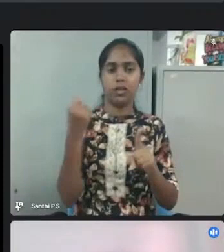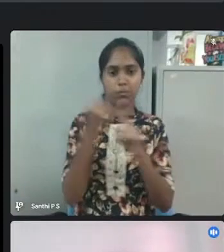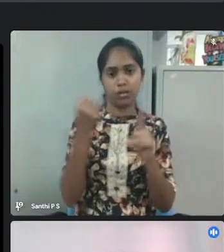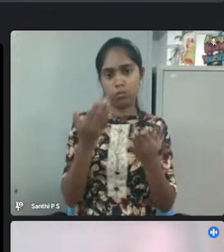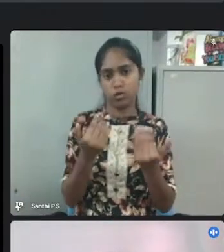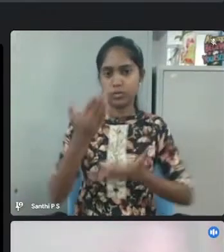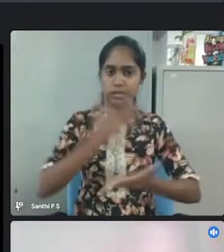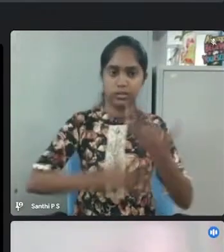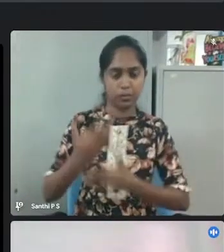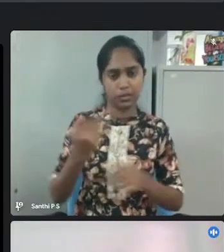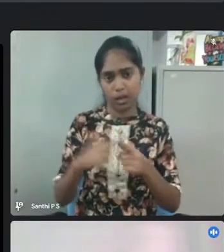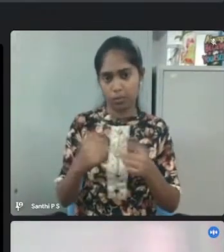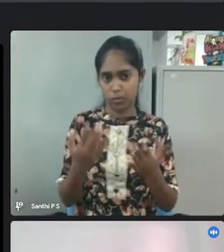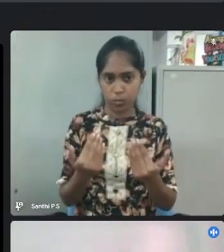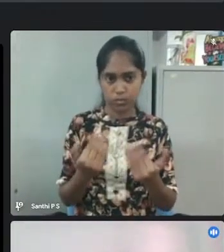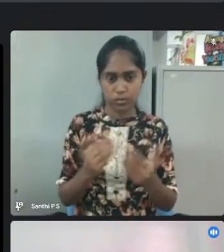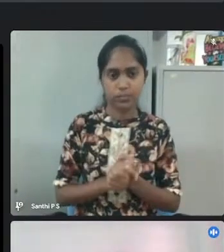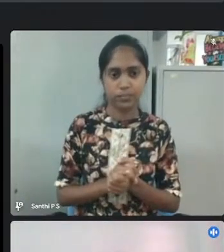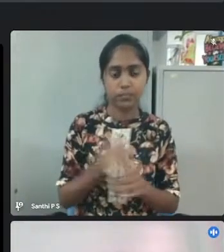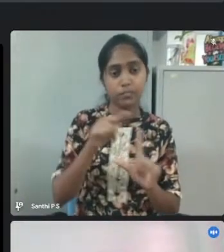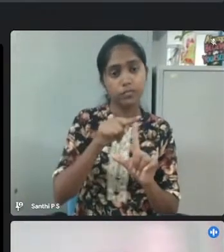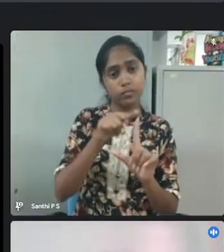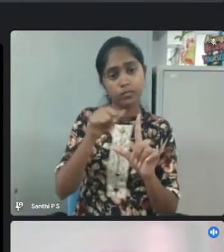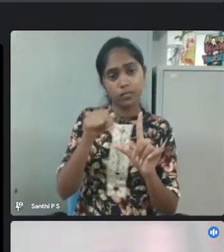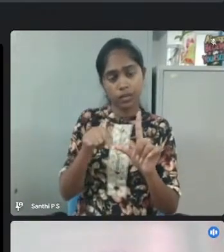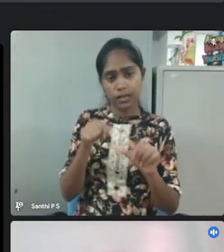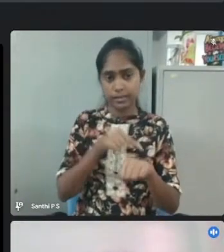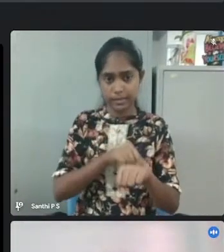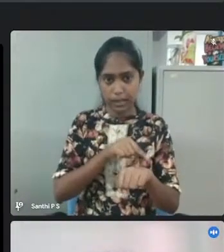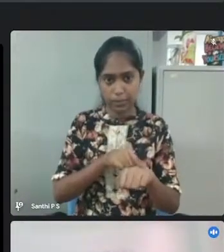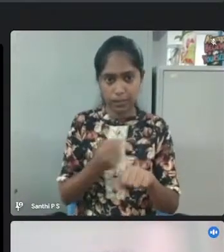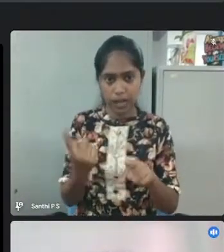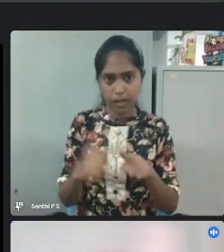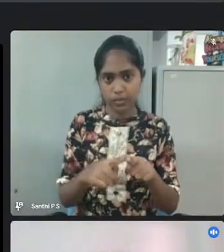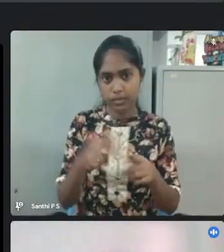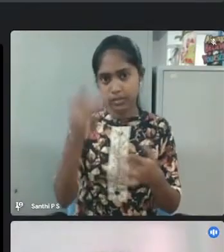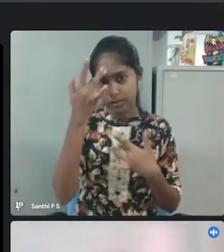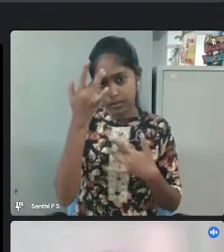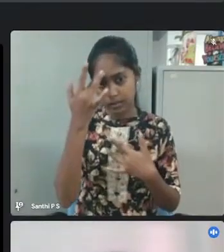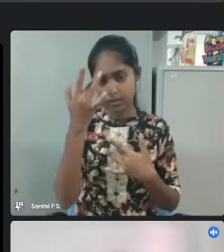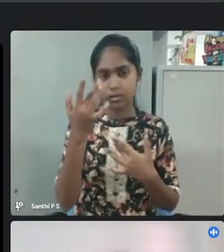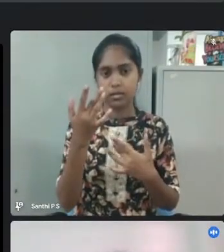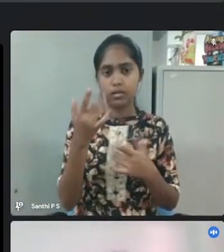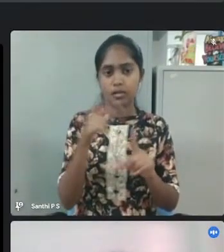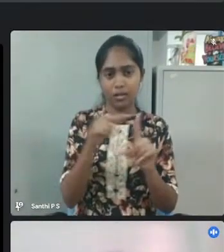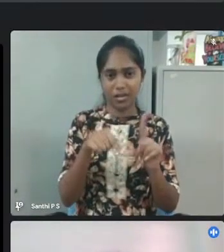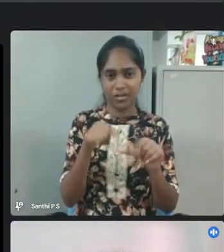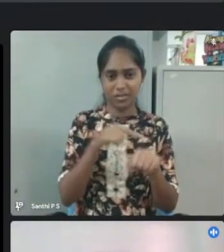തൊട്ട് മുമ്പുള്ള സമയത്ത് പെരിനേറ്റലായിട്ട് ഗർഭാവസ്ഥയിൽ ഉണ്ടാകാവുന്ന കാരണങ്ങൾ, ഗർഭകാല